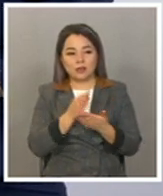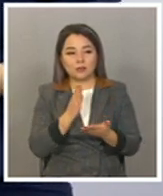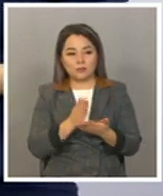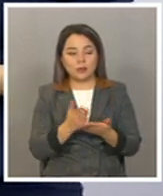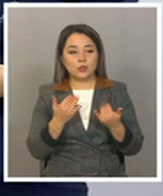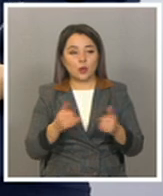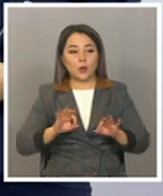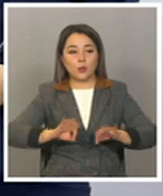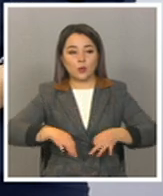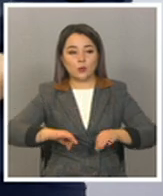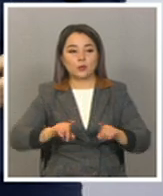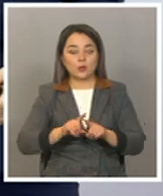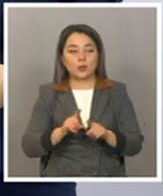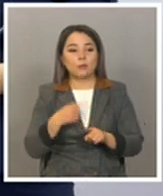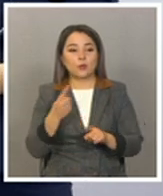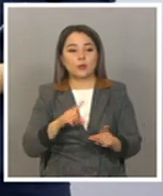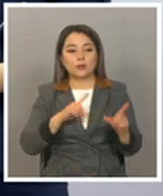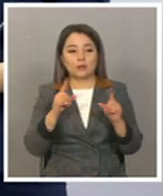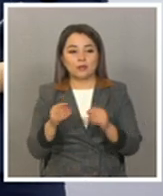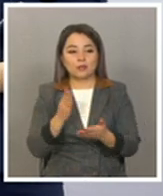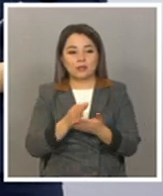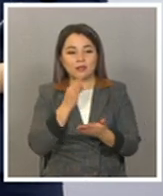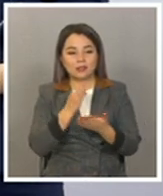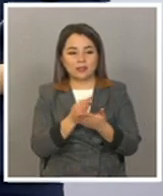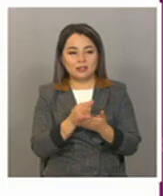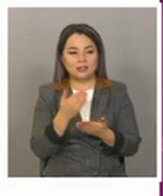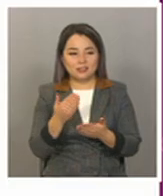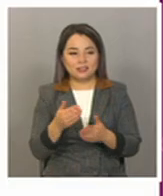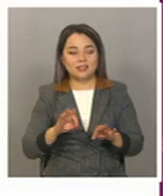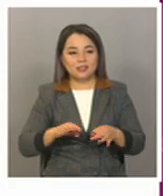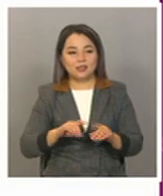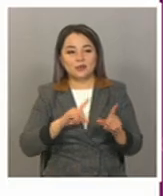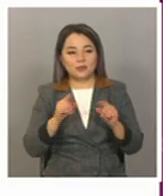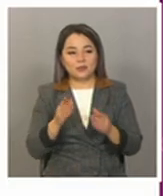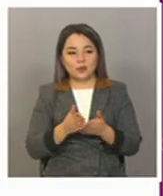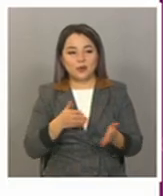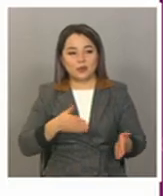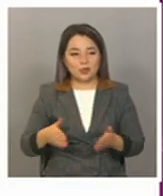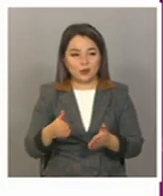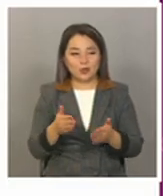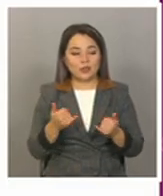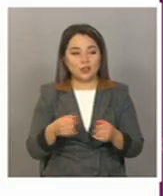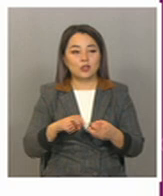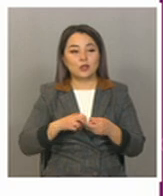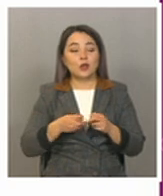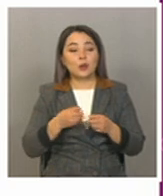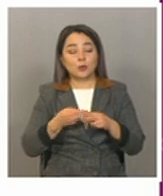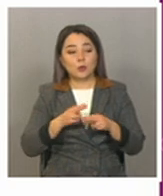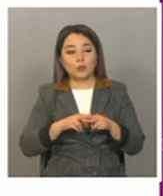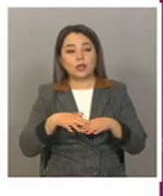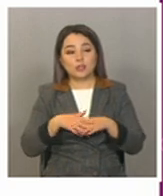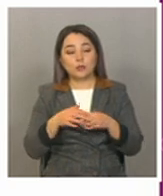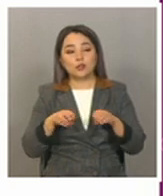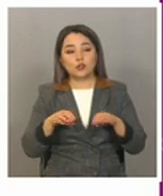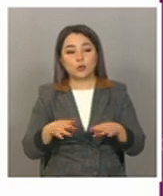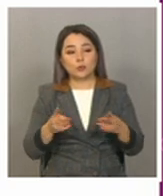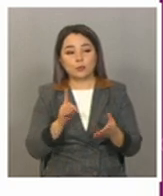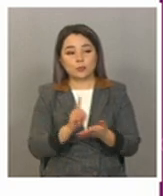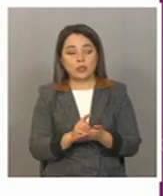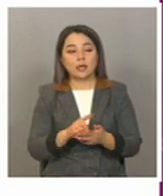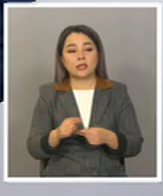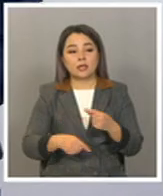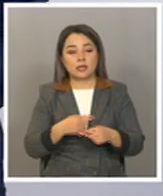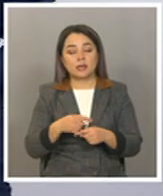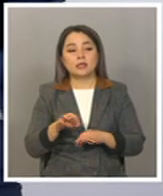көлігі бірінші күні неше километр жол жүрді. Біз бұл есепті шешу үшін келесі сызбаны